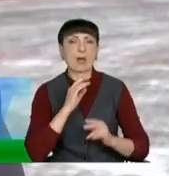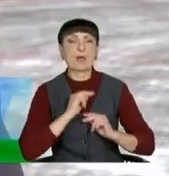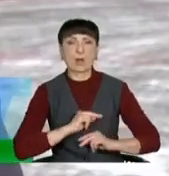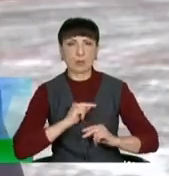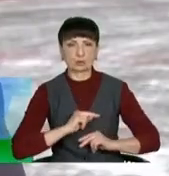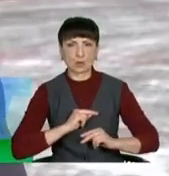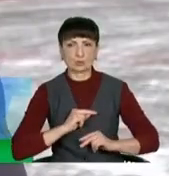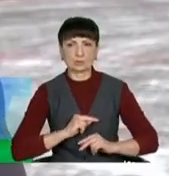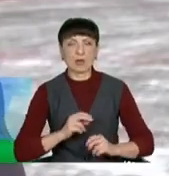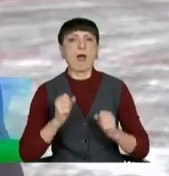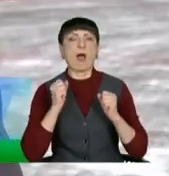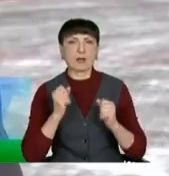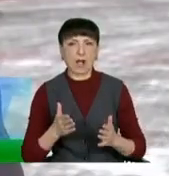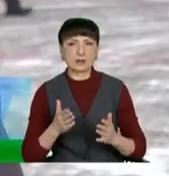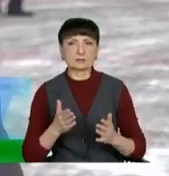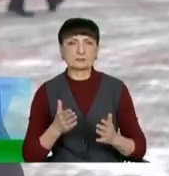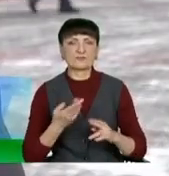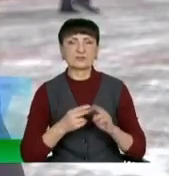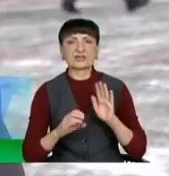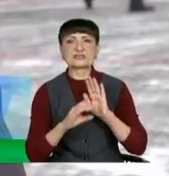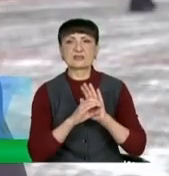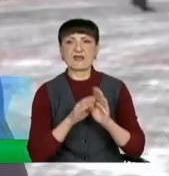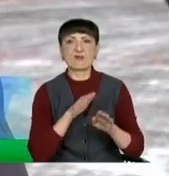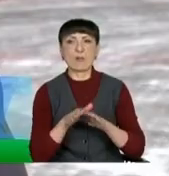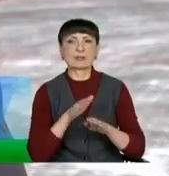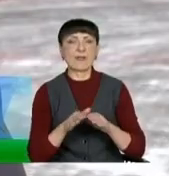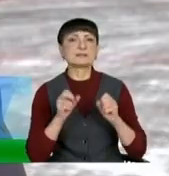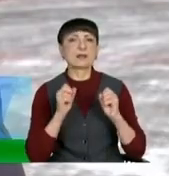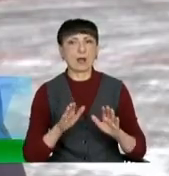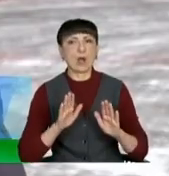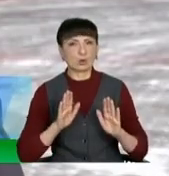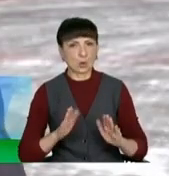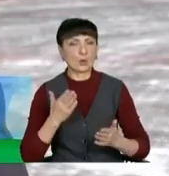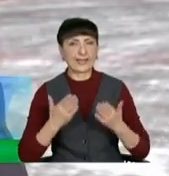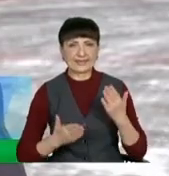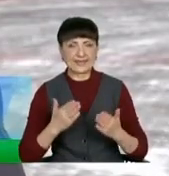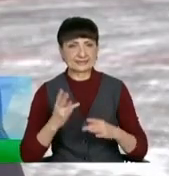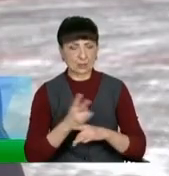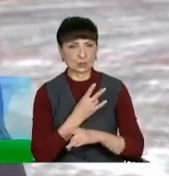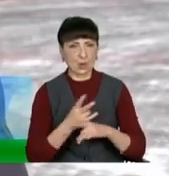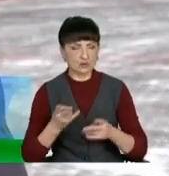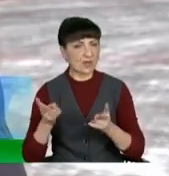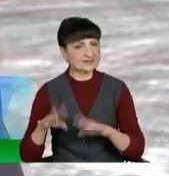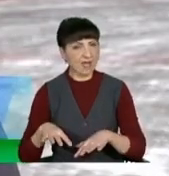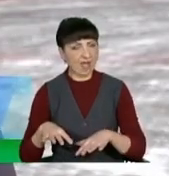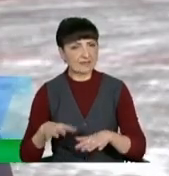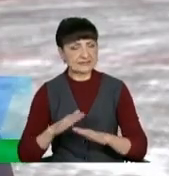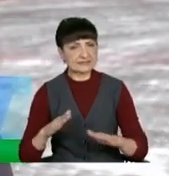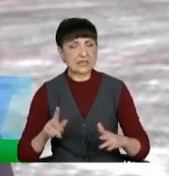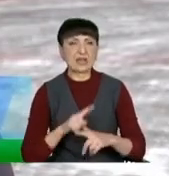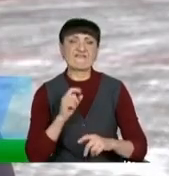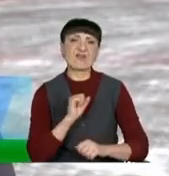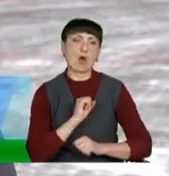работающие, как будет распространяться эта статья? Она будет действовать только если в ночное время оставили, если в